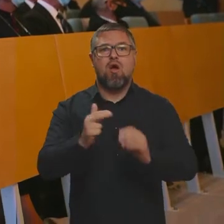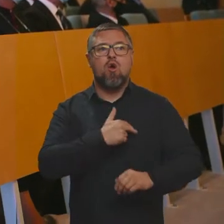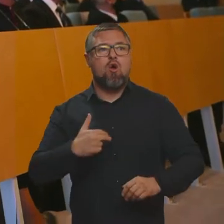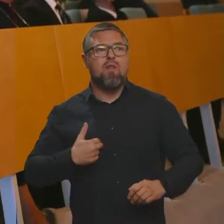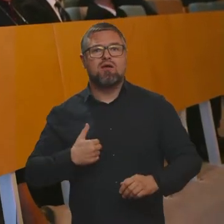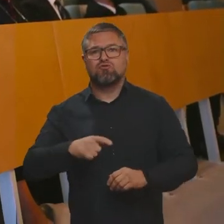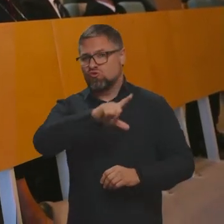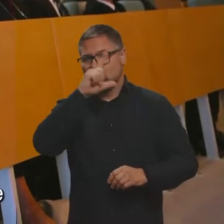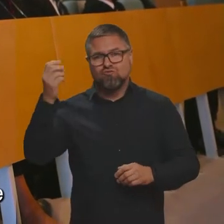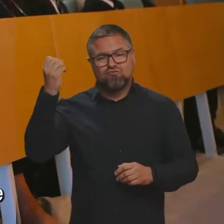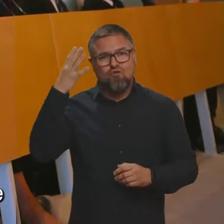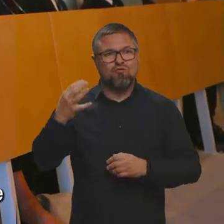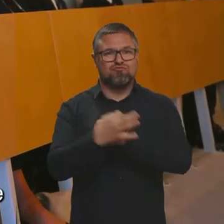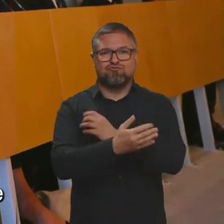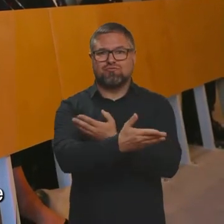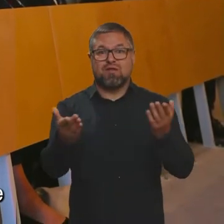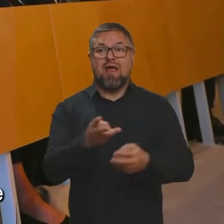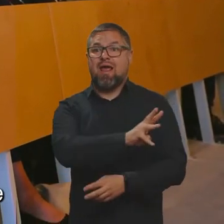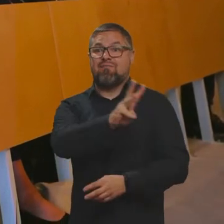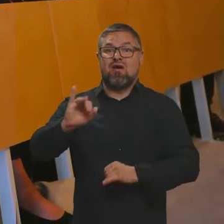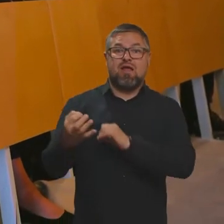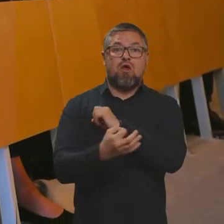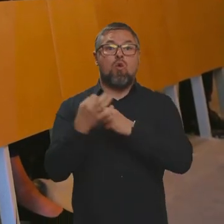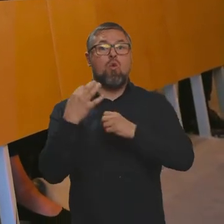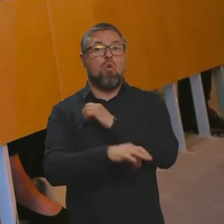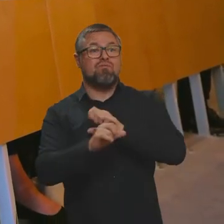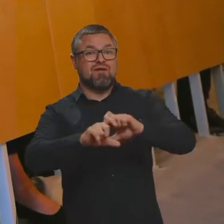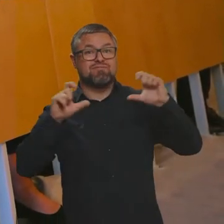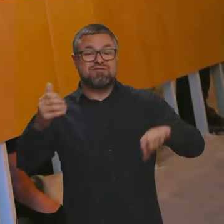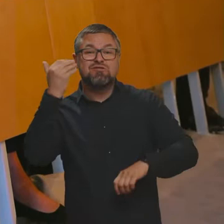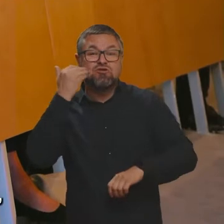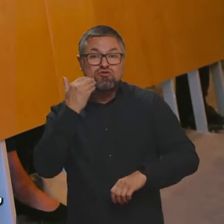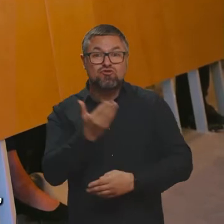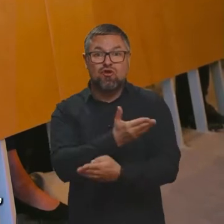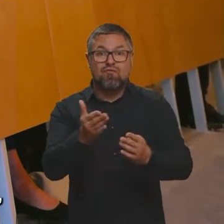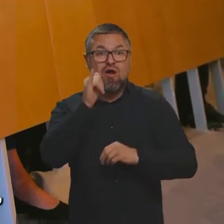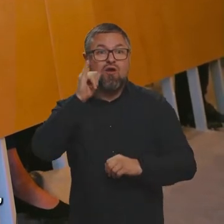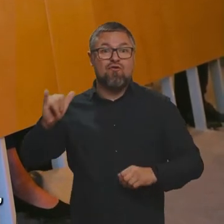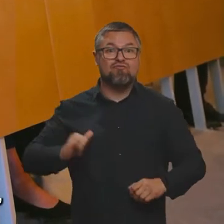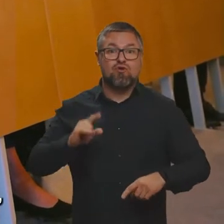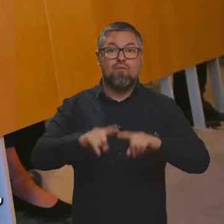naszą elitę. A to Wy Państwo, jako przedstawiciele Uniwersytetu Częstochowskiego